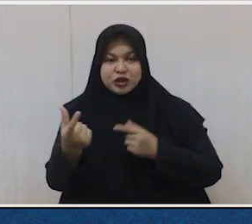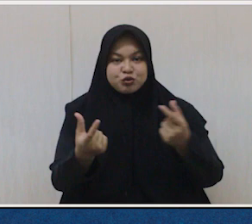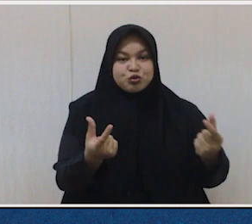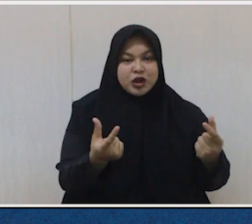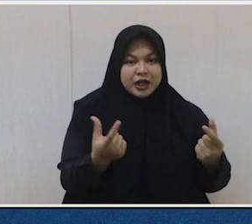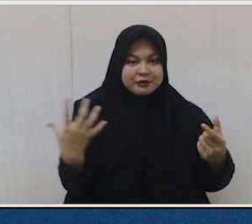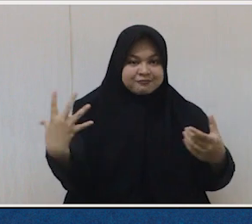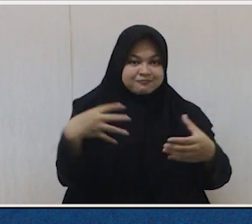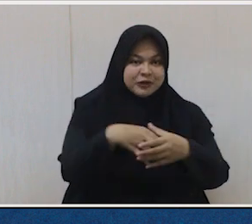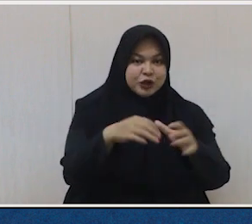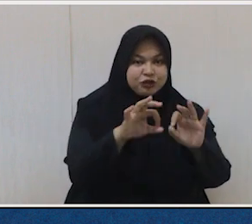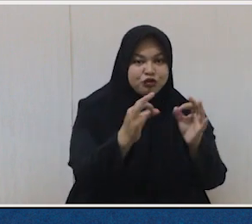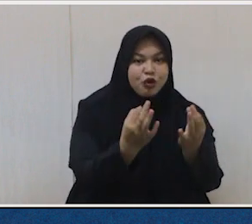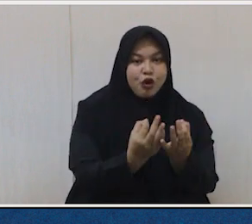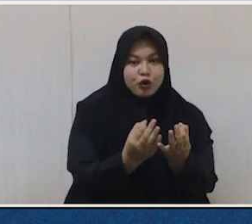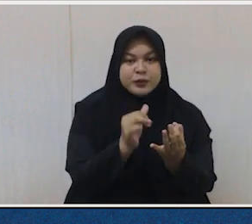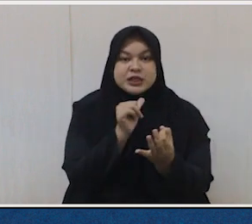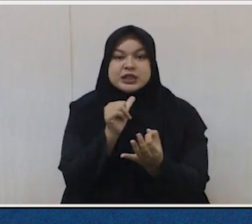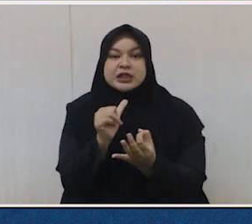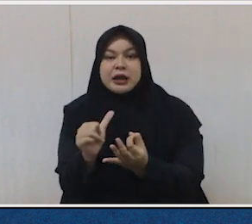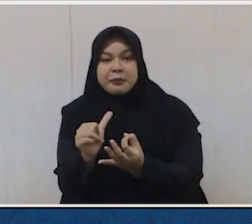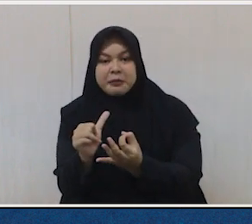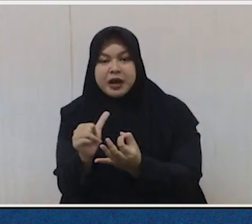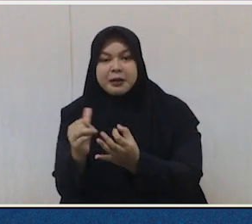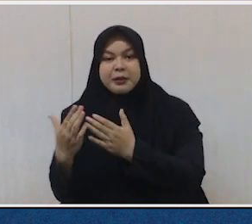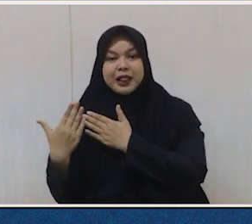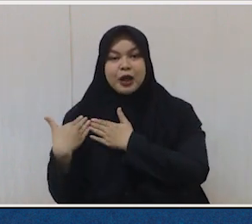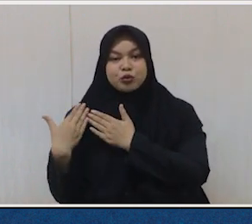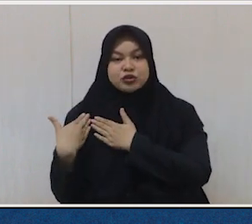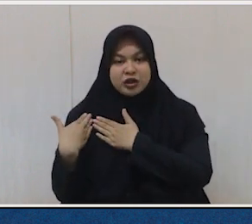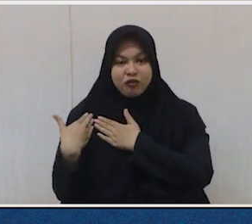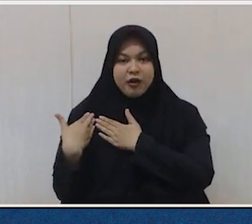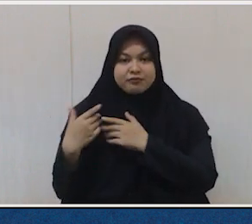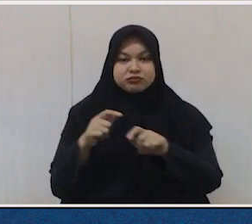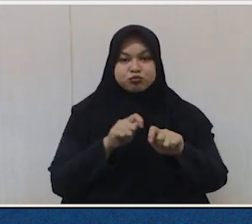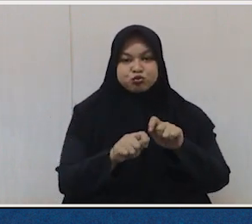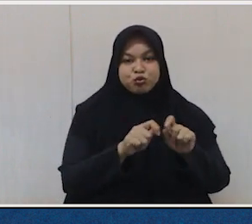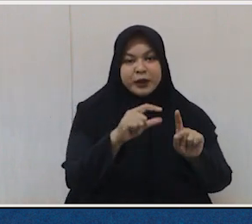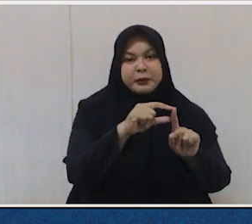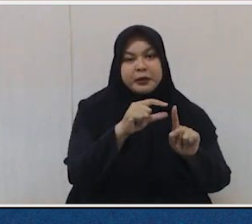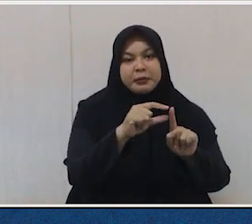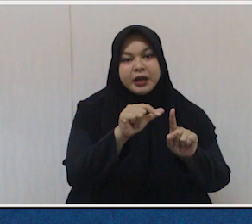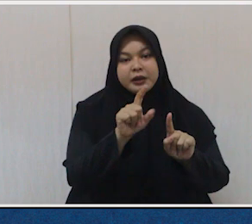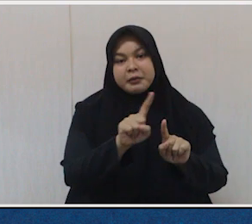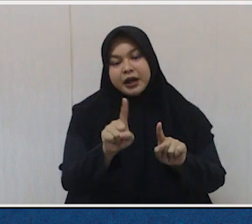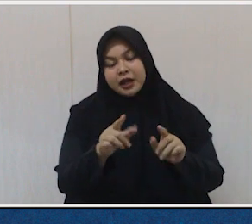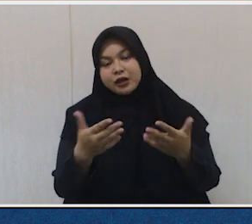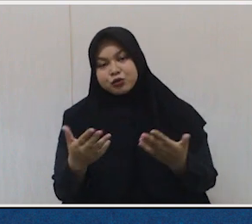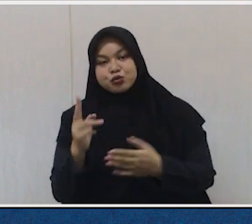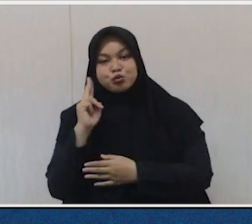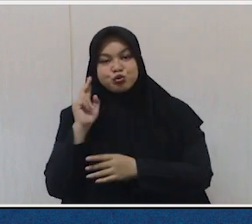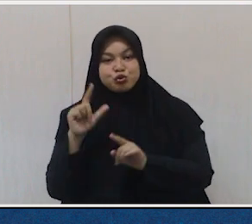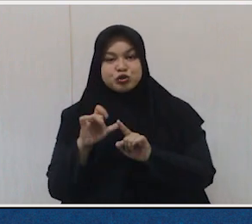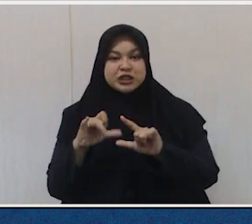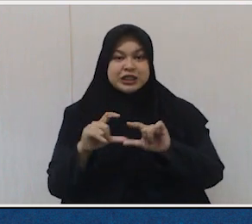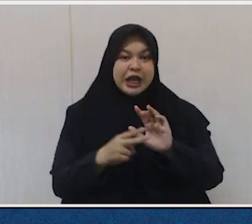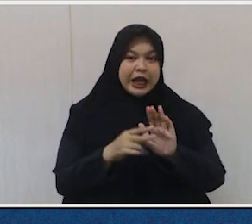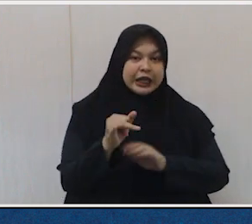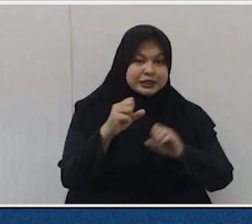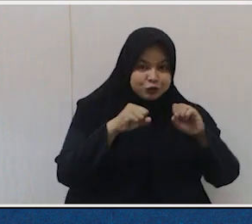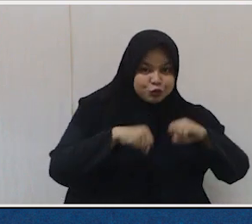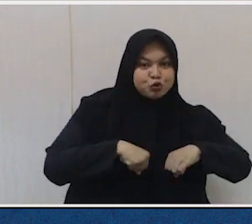forum itu juga dibagi siapa mengerjakan p yang mana Jadi komitmen semuaenduah ini